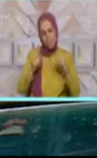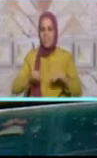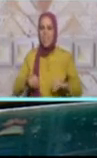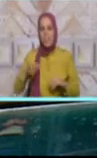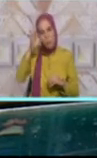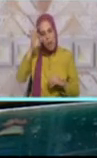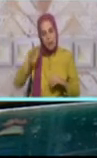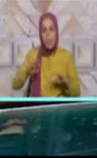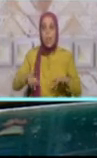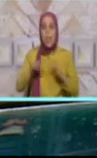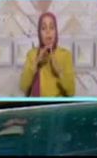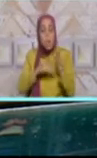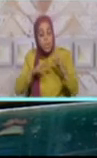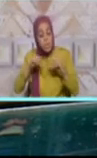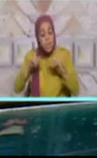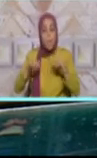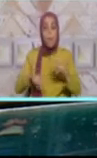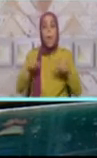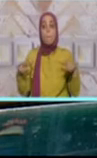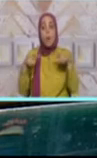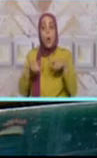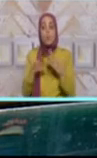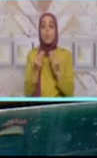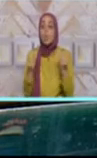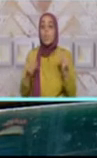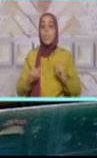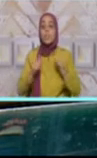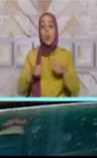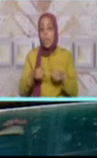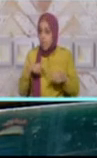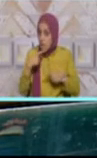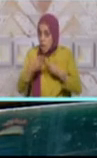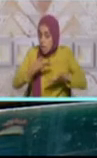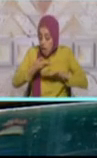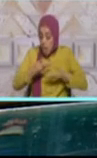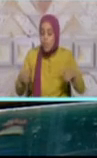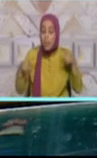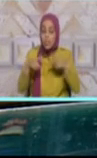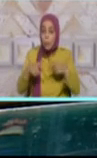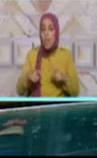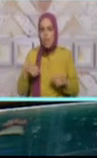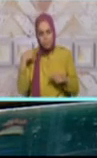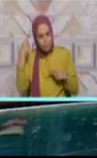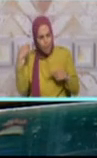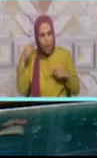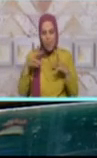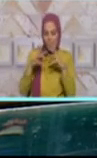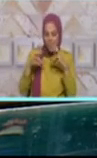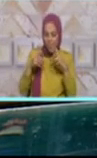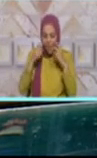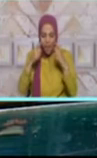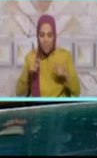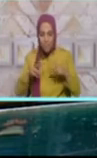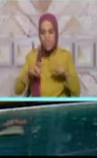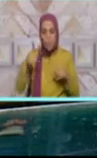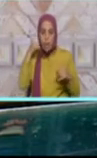المعادن المستخرجة من هذه الرمال. في مجموعة موضوعات أخرى طرحت في هذا الاجتماع، خلونا نتعرف على تفاصيله من خلال هذا